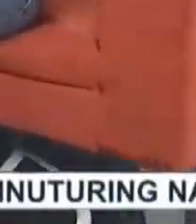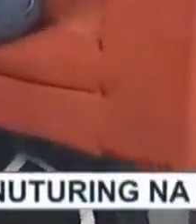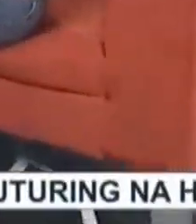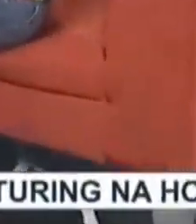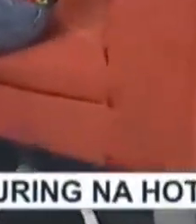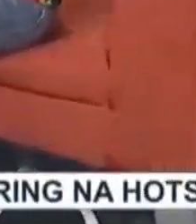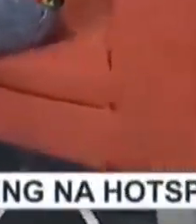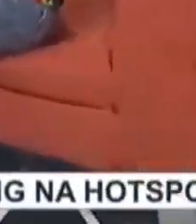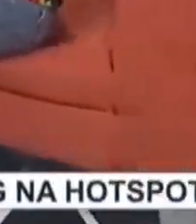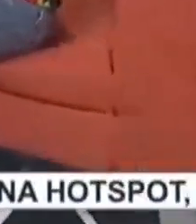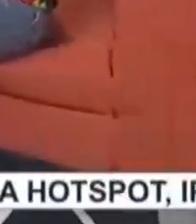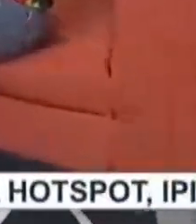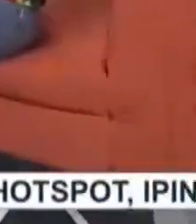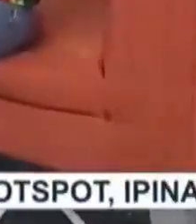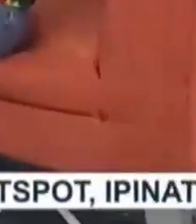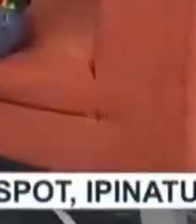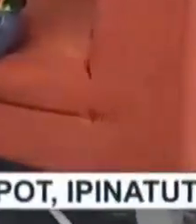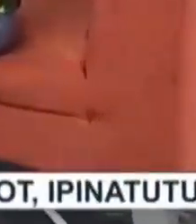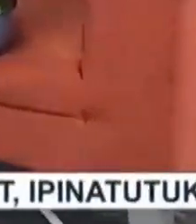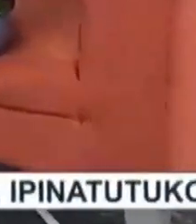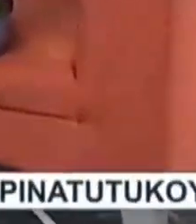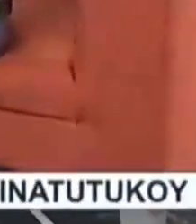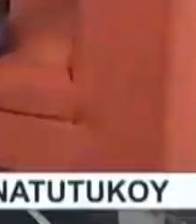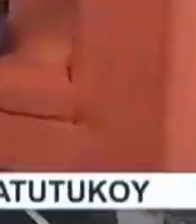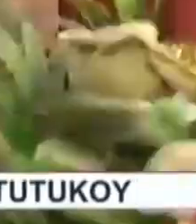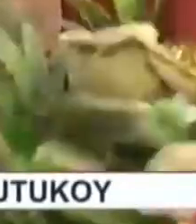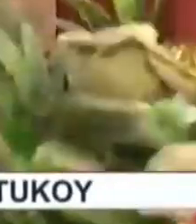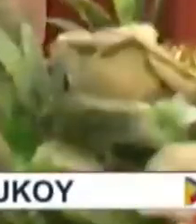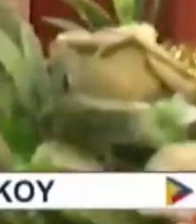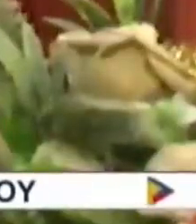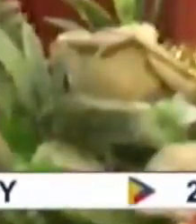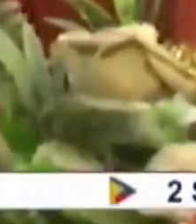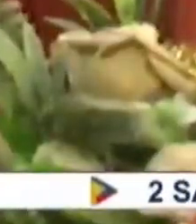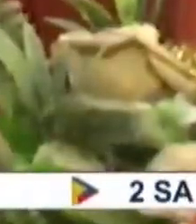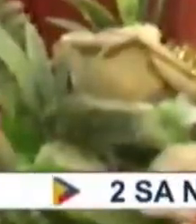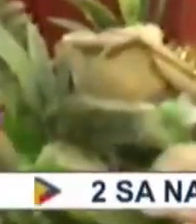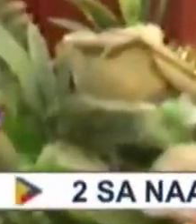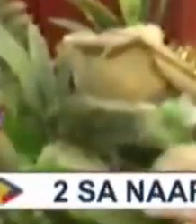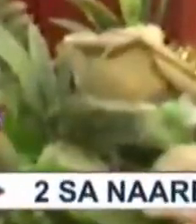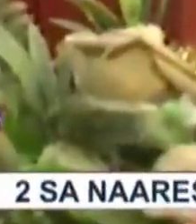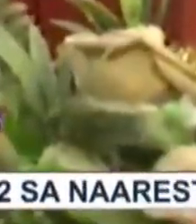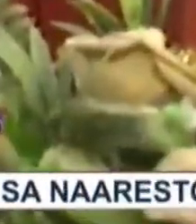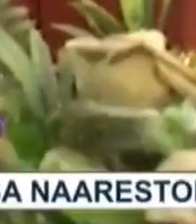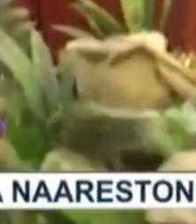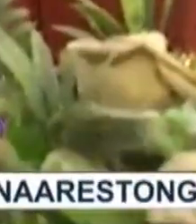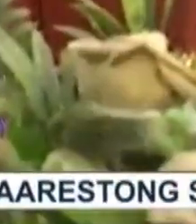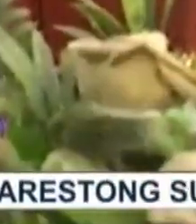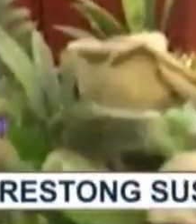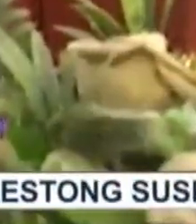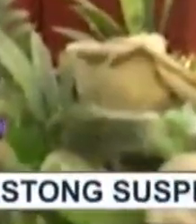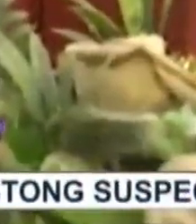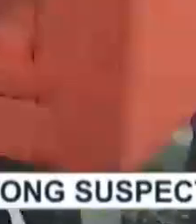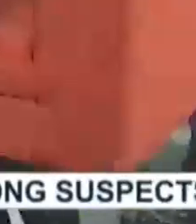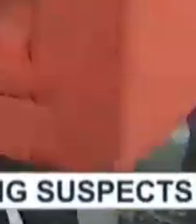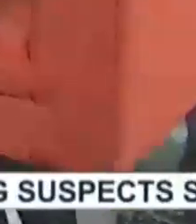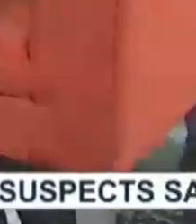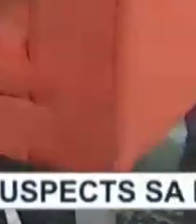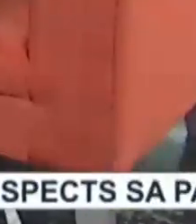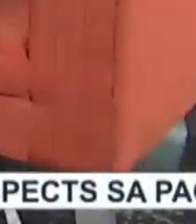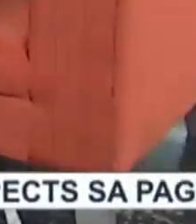Good morning. Ayan. Maaaring mo ba kaming kwentuhan kung paano ka nakasali dito sa competition na ito?